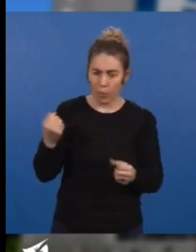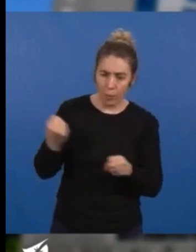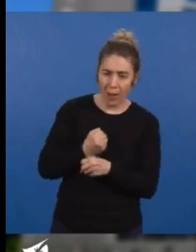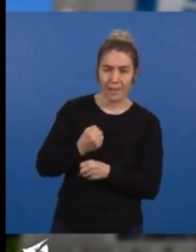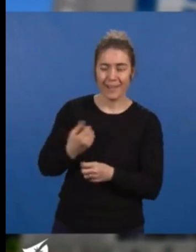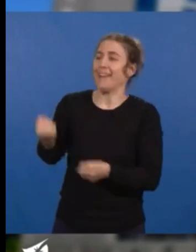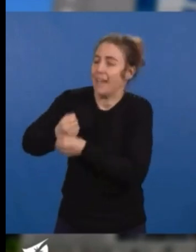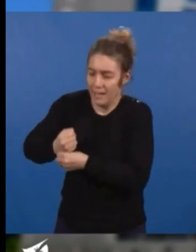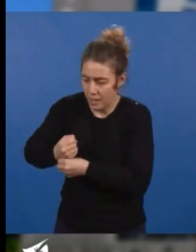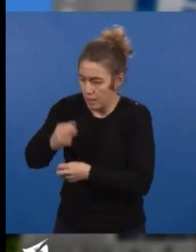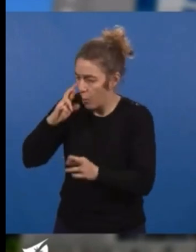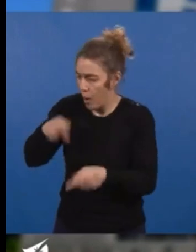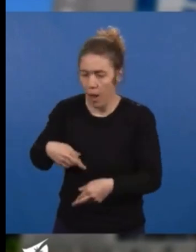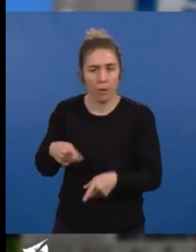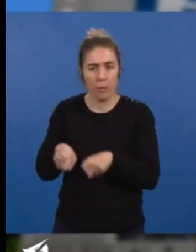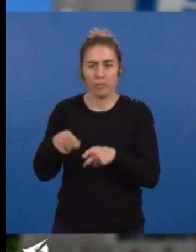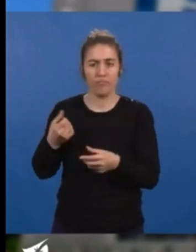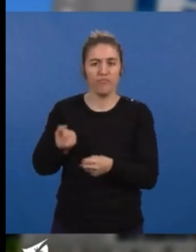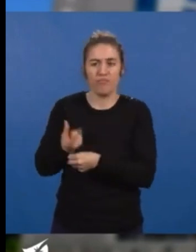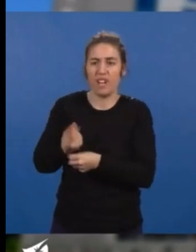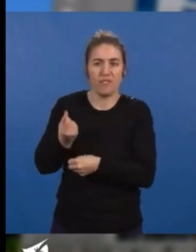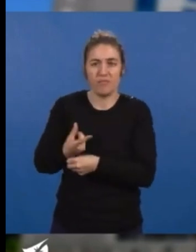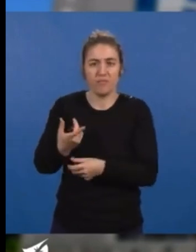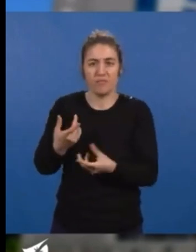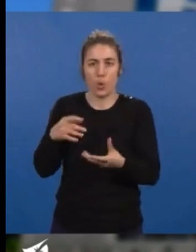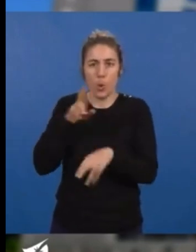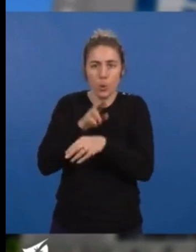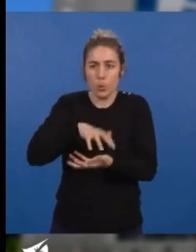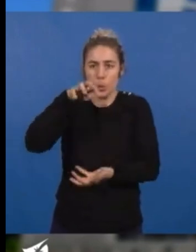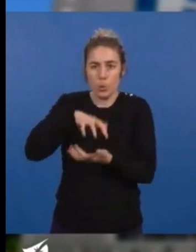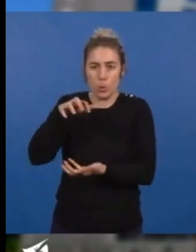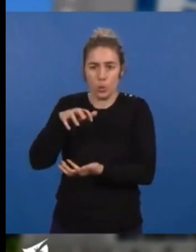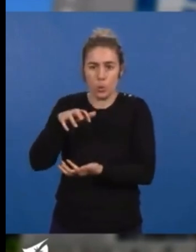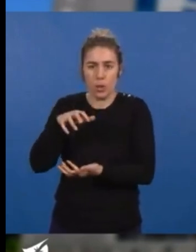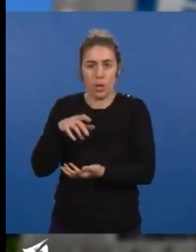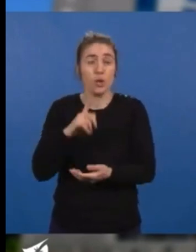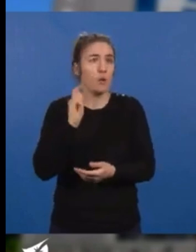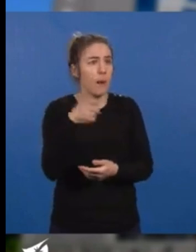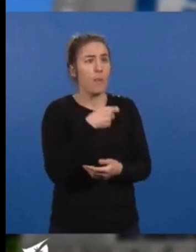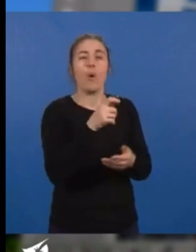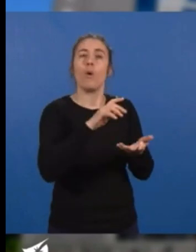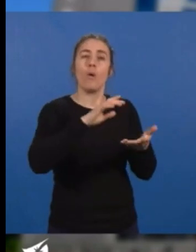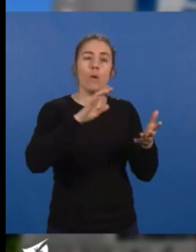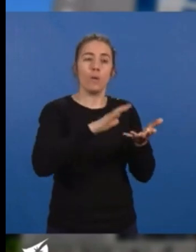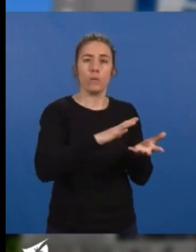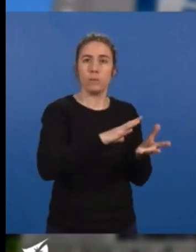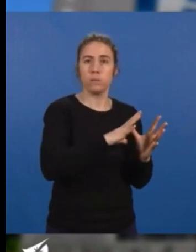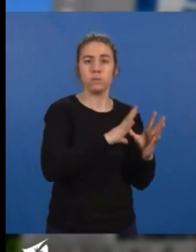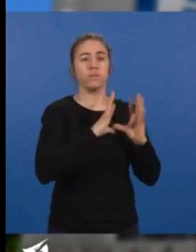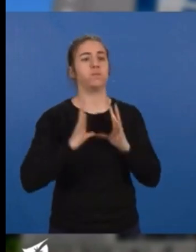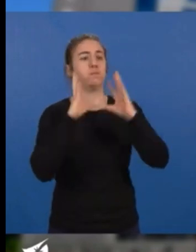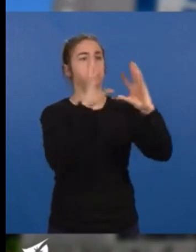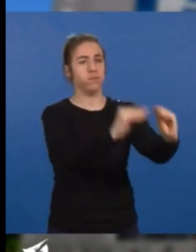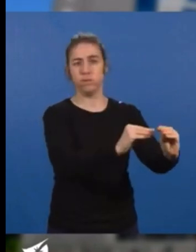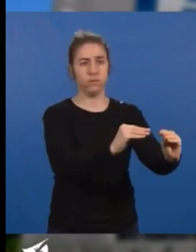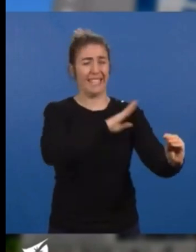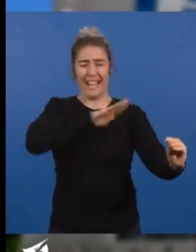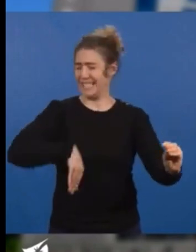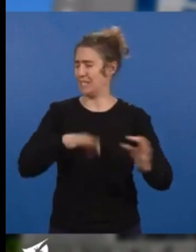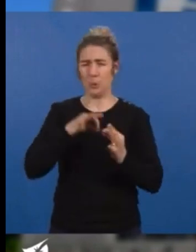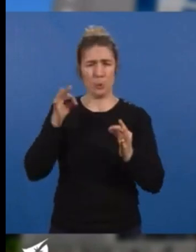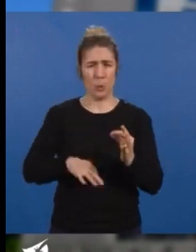ressources à une époque où la déconstruction-reconstruction devait être un dernier recours puisque nous devons nous engager dans